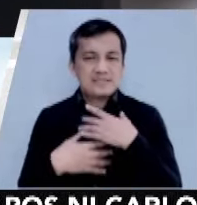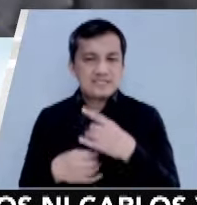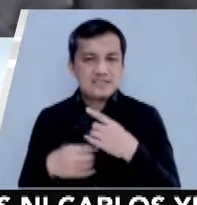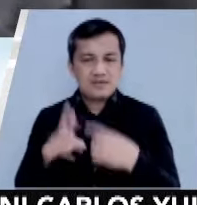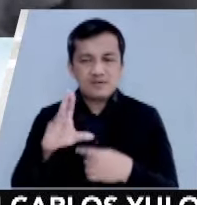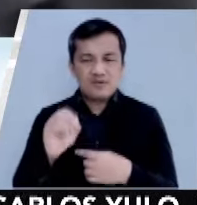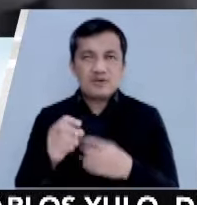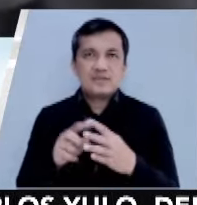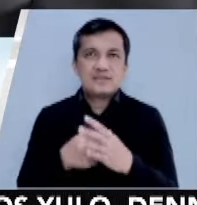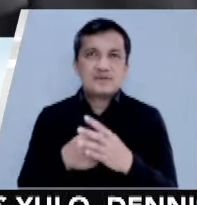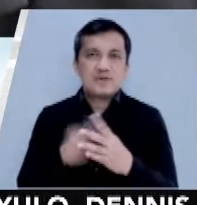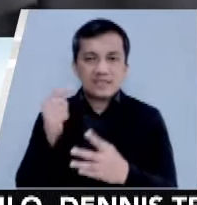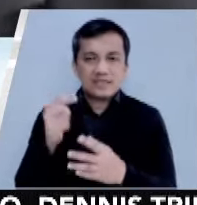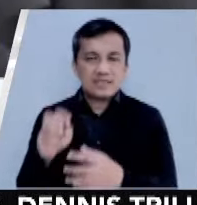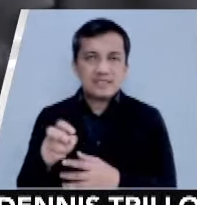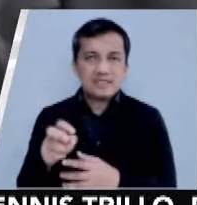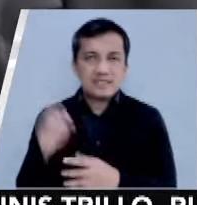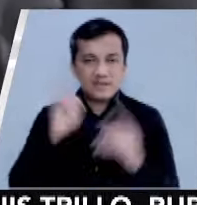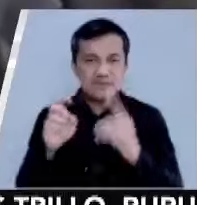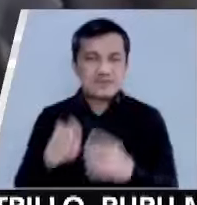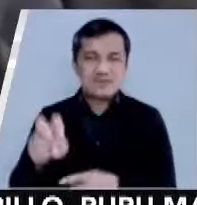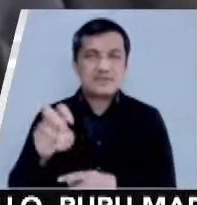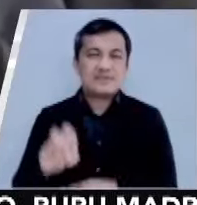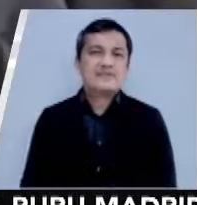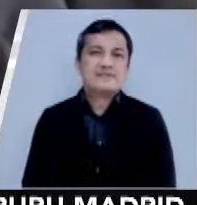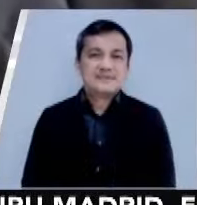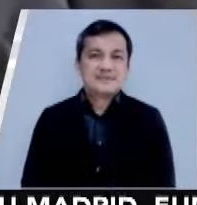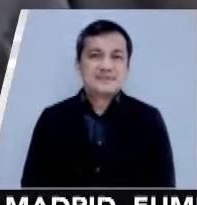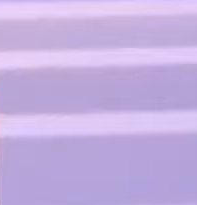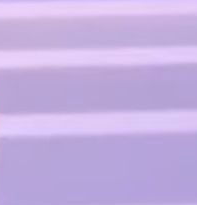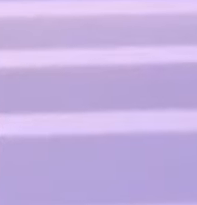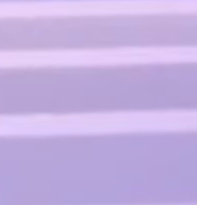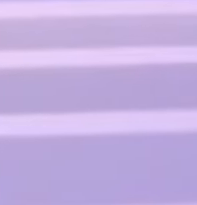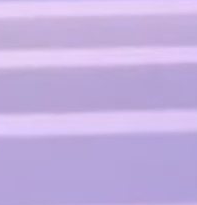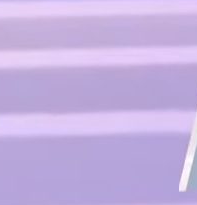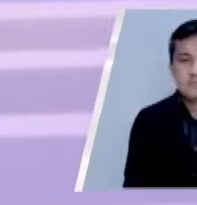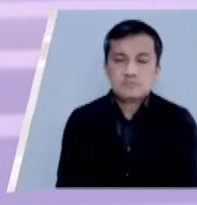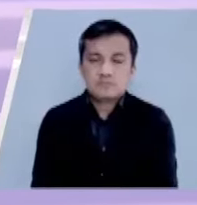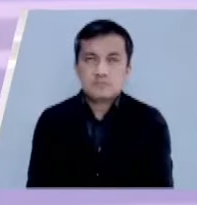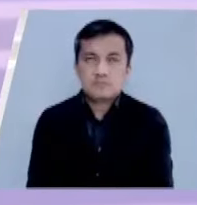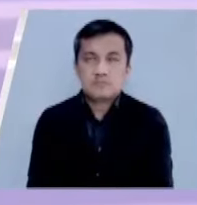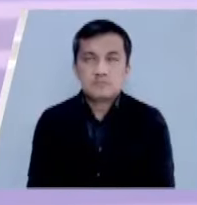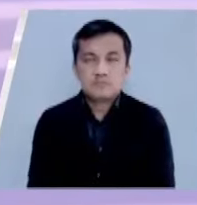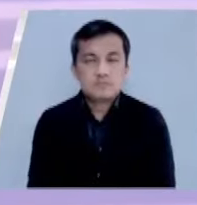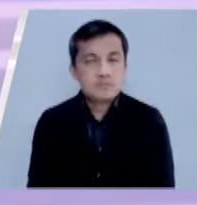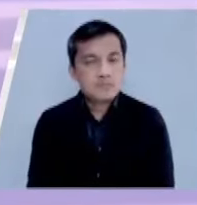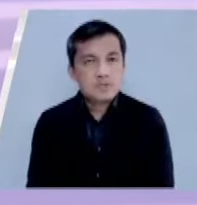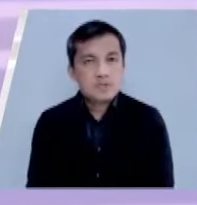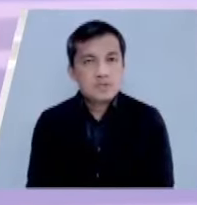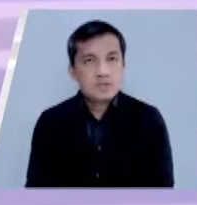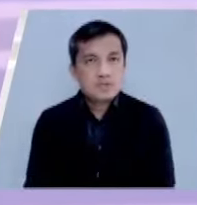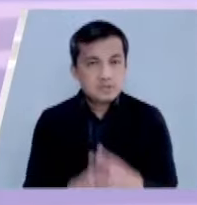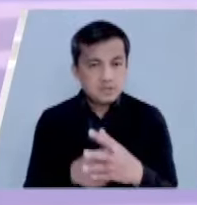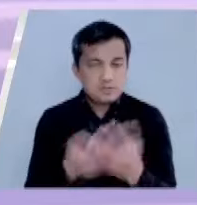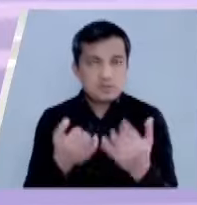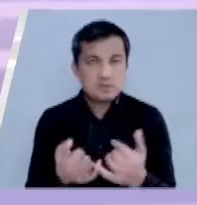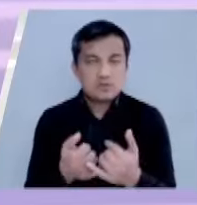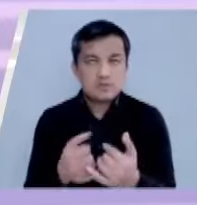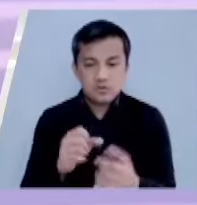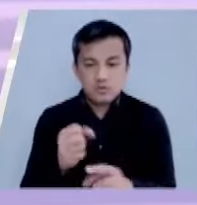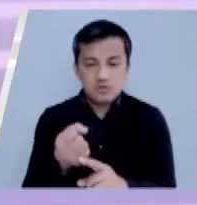journey. Nelson Canlas, updated sa Showbiz Happenings! Sinimulan na ngayong araw ang source code review para